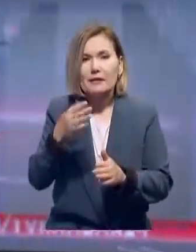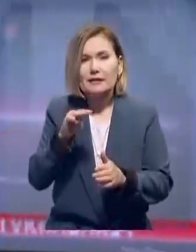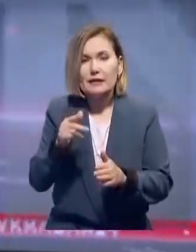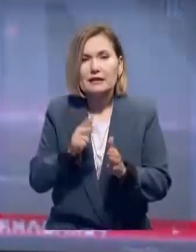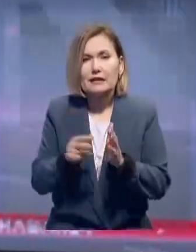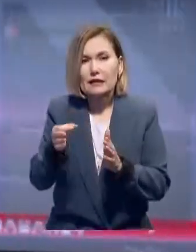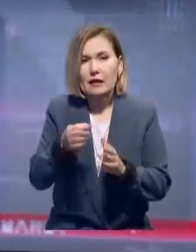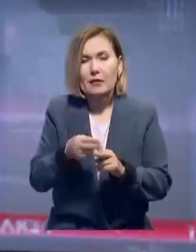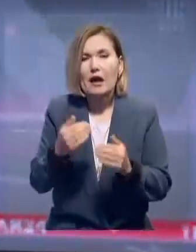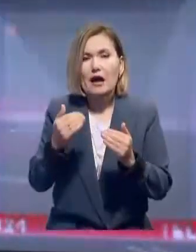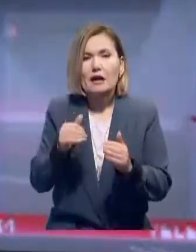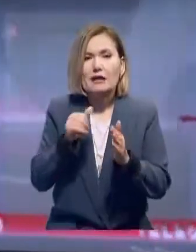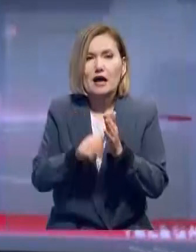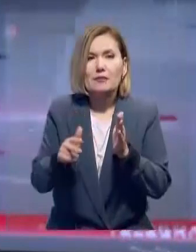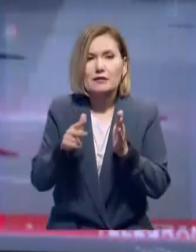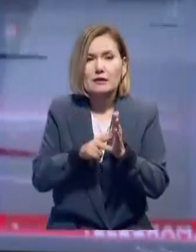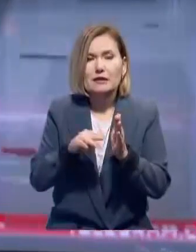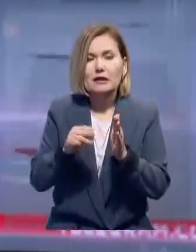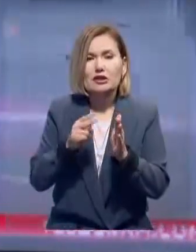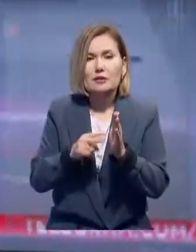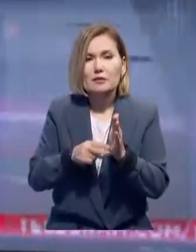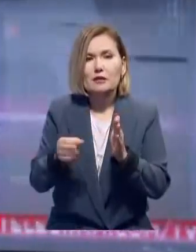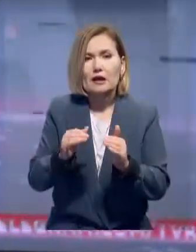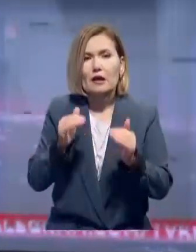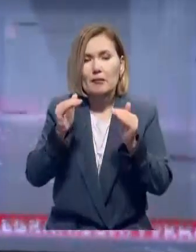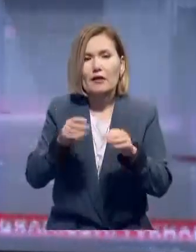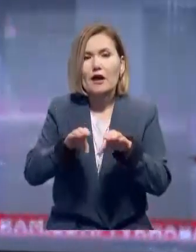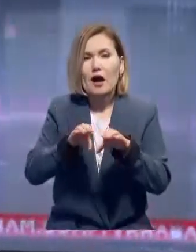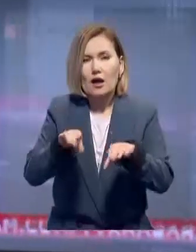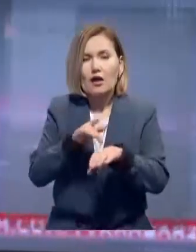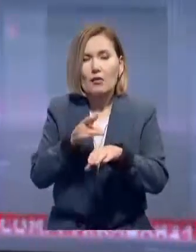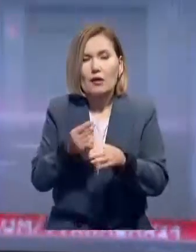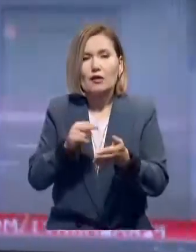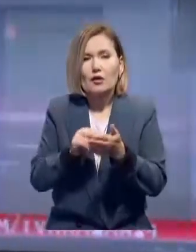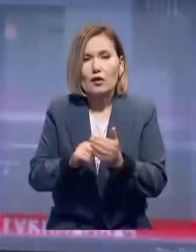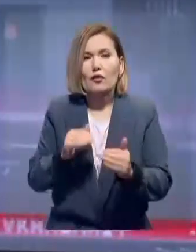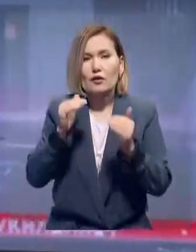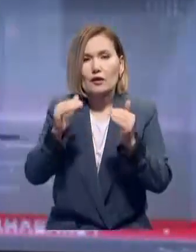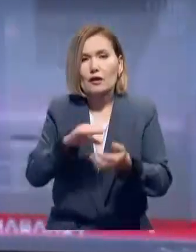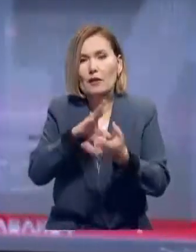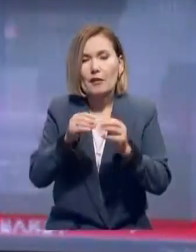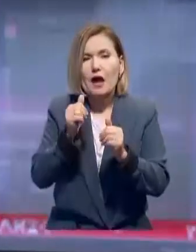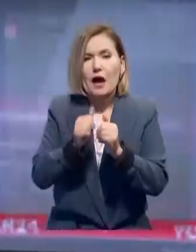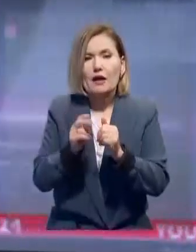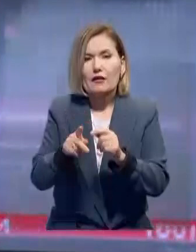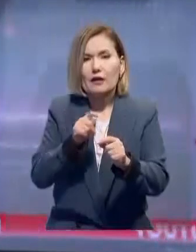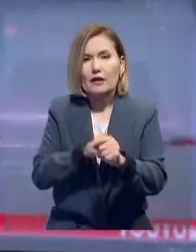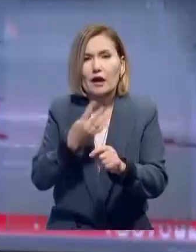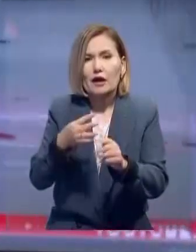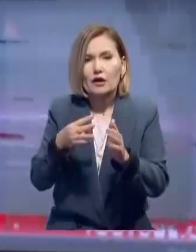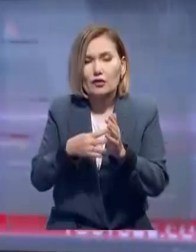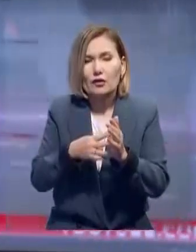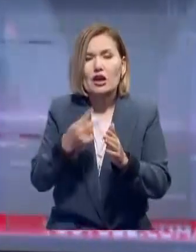еті 68 тенге 70 тиын болады. Ал кәріз үшін баға қосымша құн салығын есептегенде әр текше метрге 49